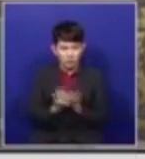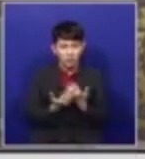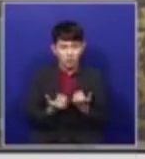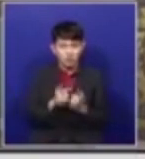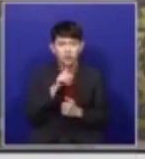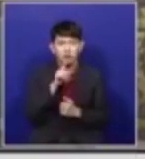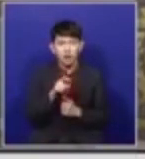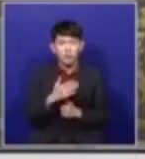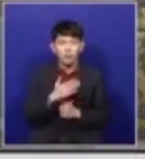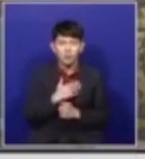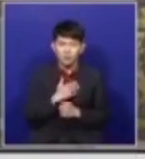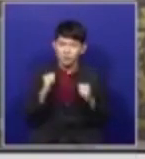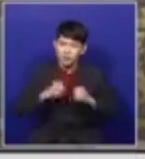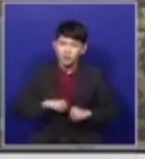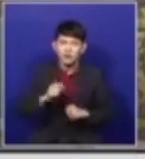ถ้าถามว่าพวกผมจะลงยังไง